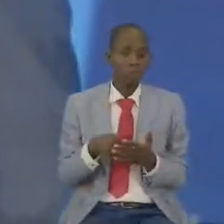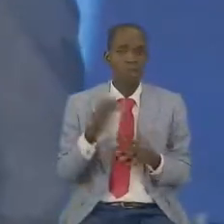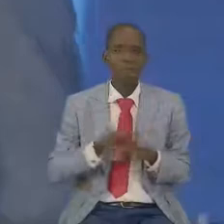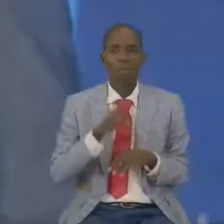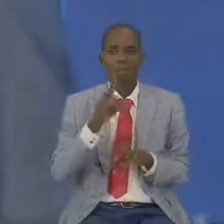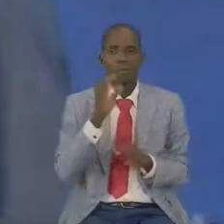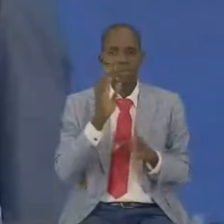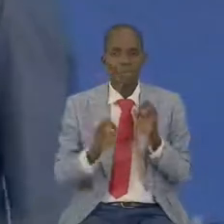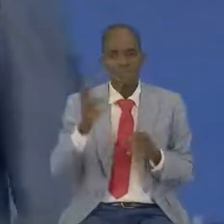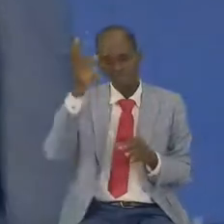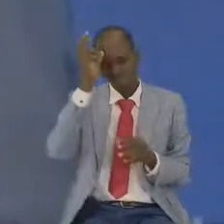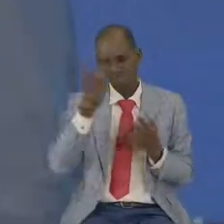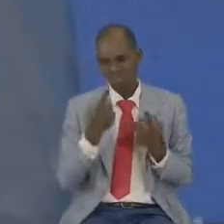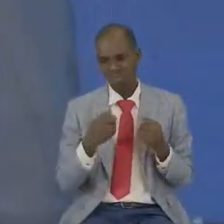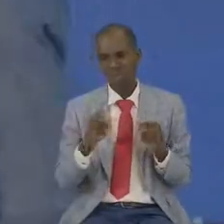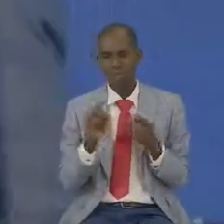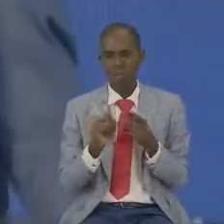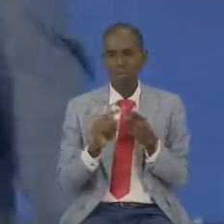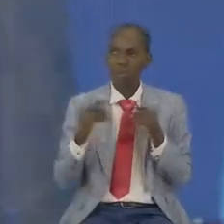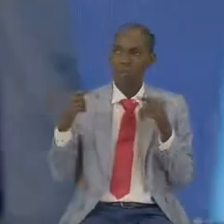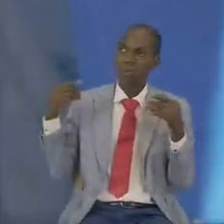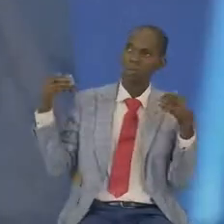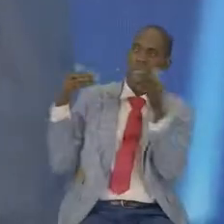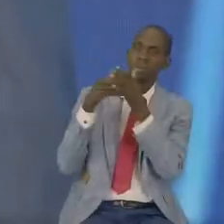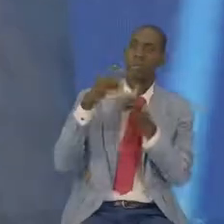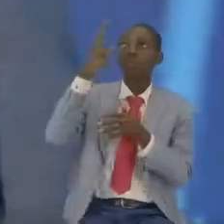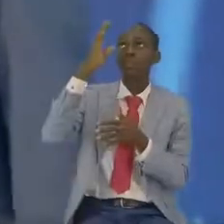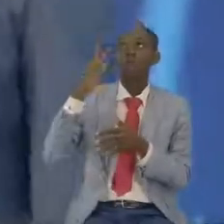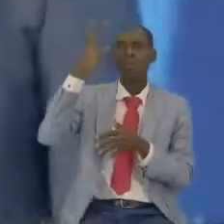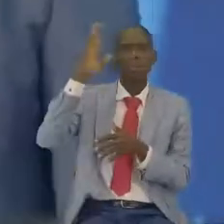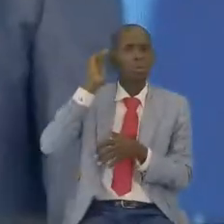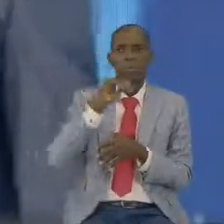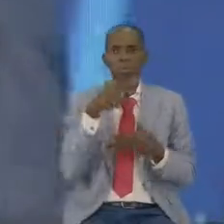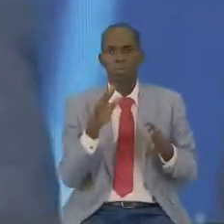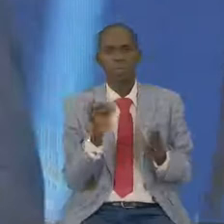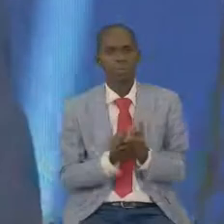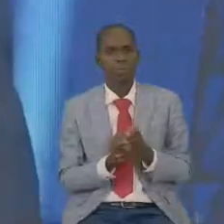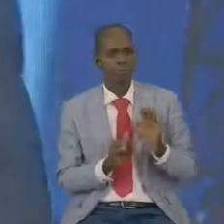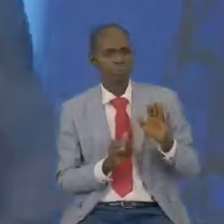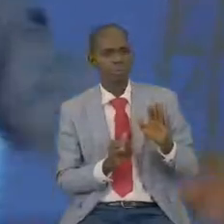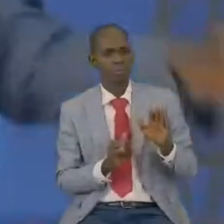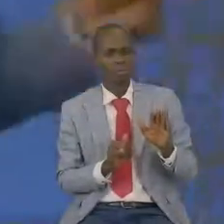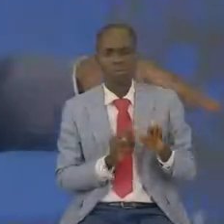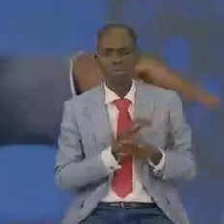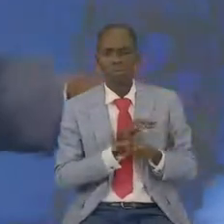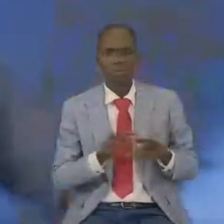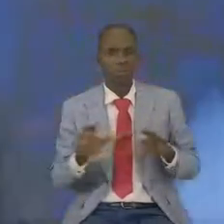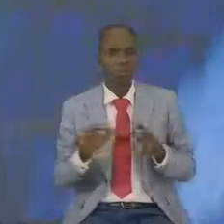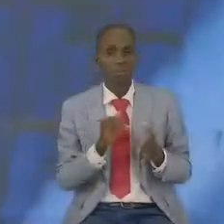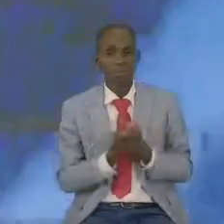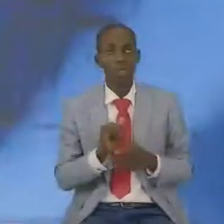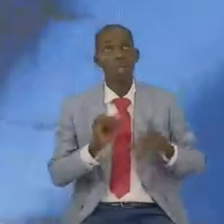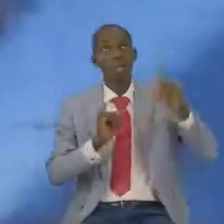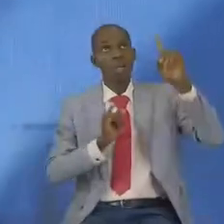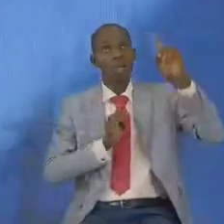Satan essaie de contredire Dieu, Dieu ne va pas permettre cela. Dieu a dit qu'il ne va pas envoyer là. Mais Satan dit, moi je vais